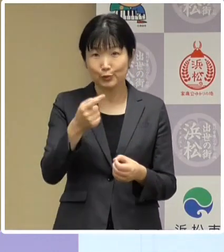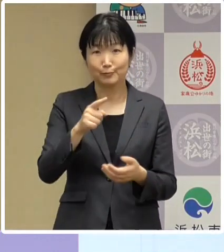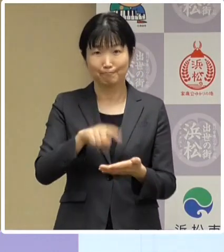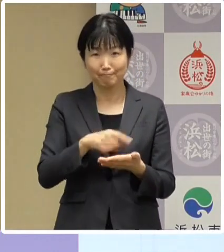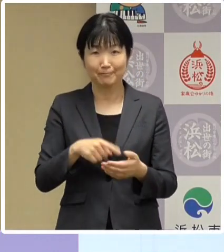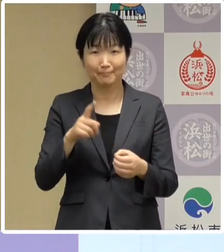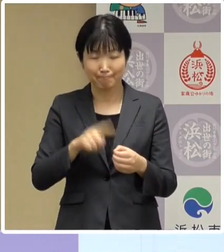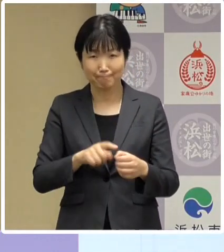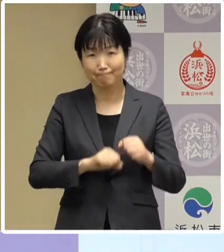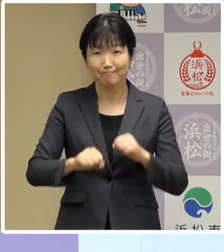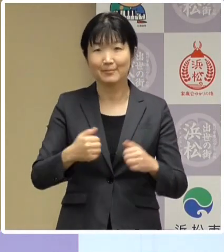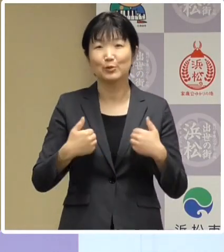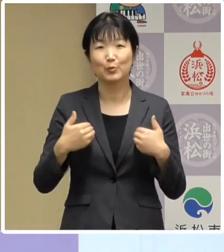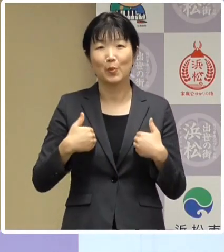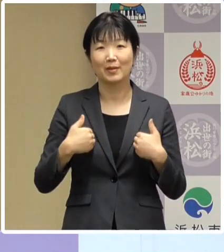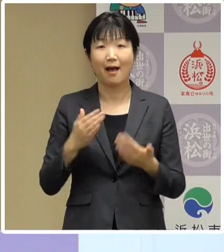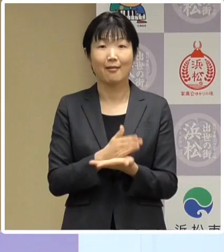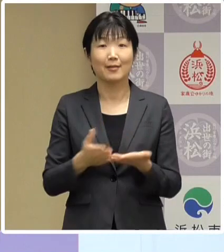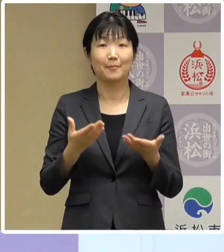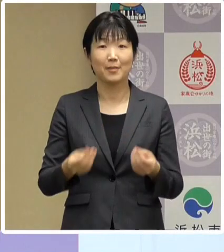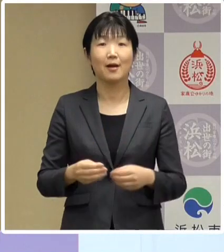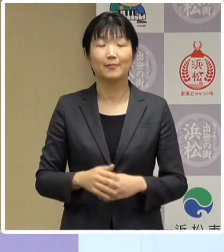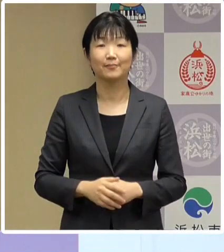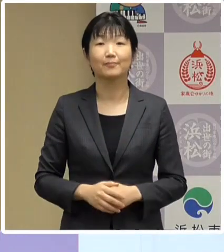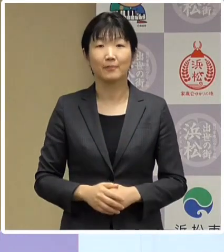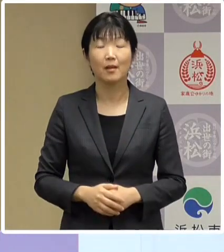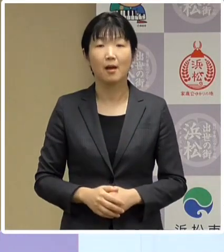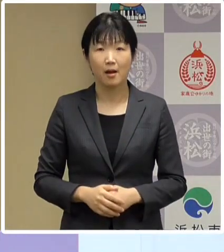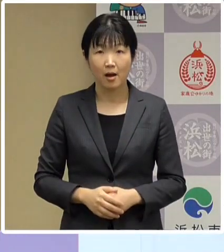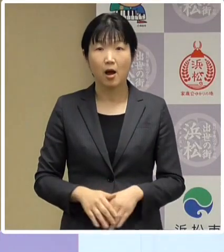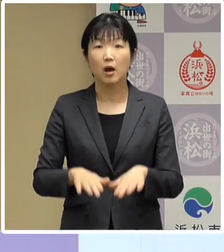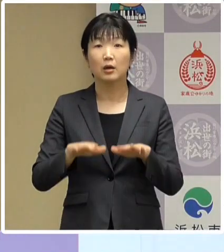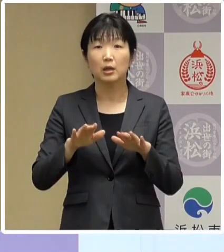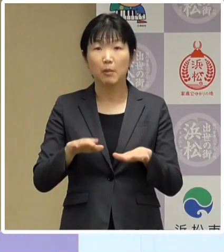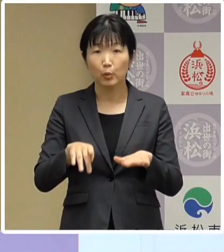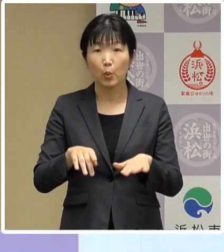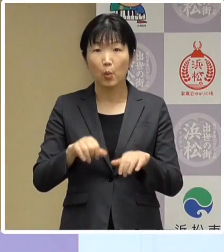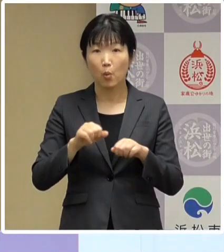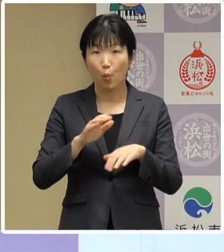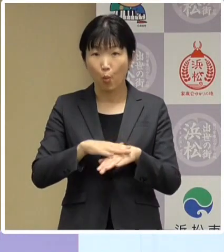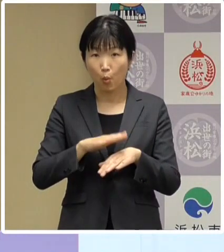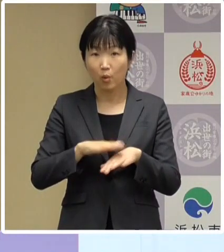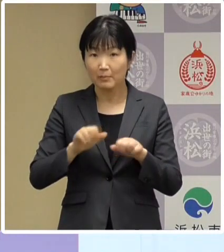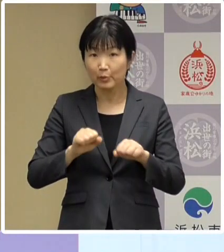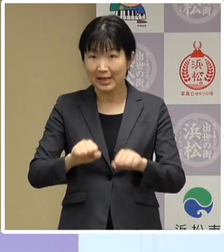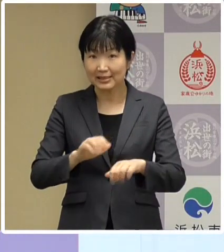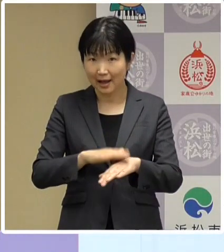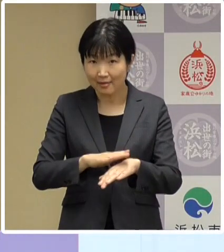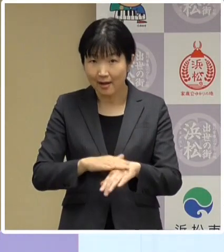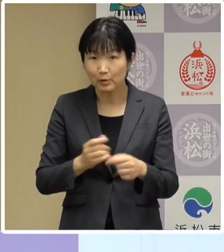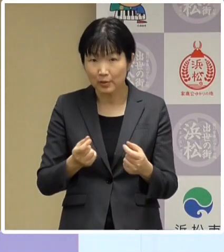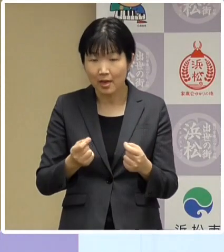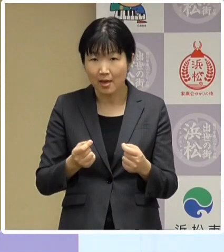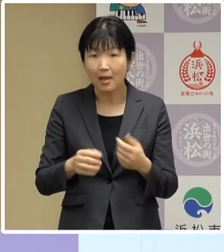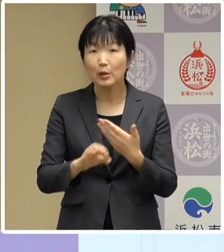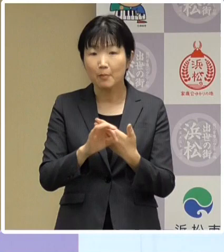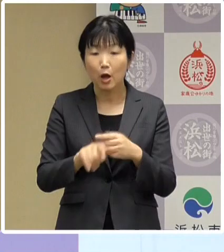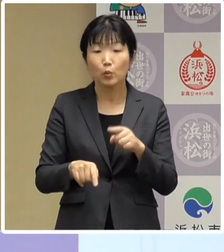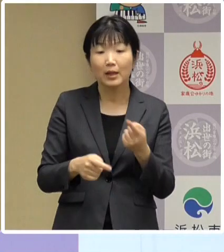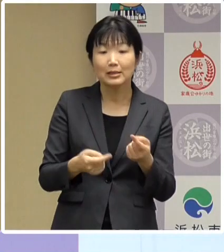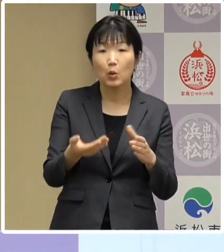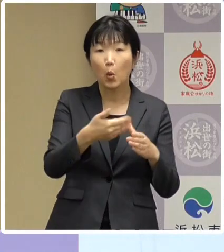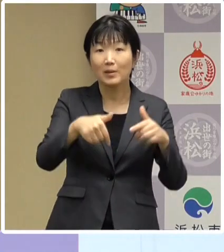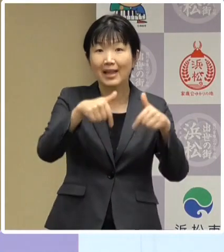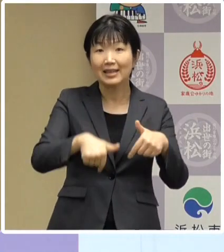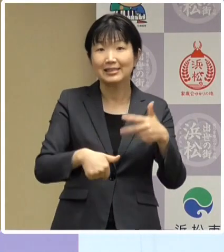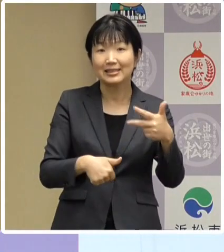ございます。 でこれ検討はあくまでも今のやり方でであって、その例えばあの隣の湖西市なんかで